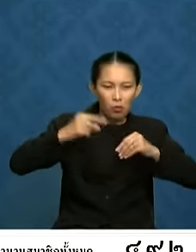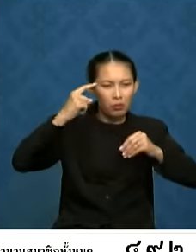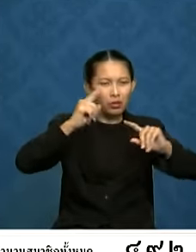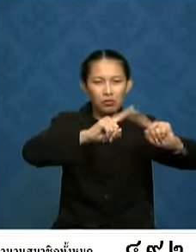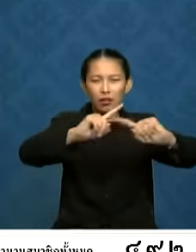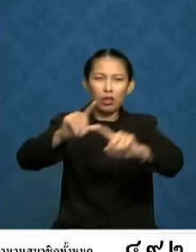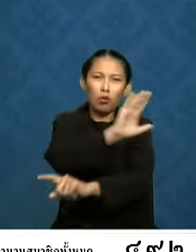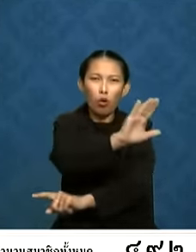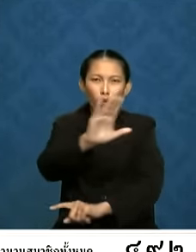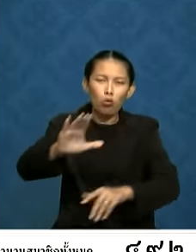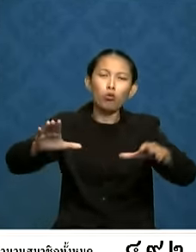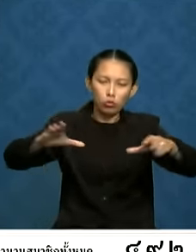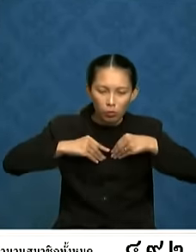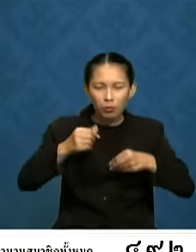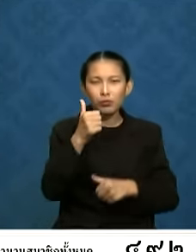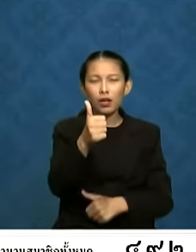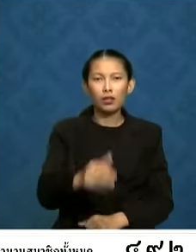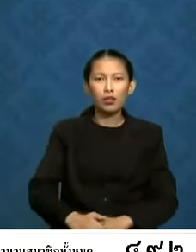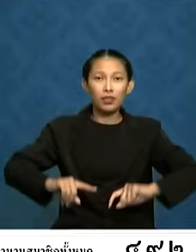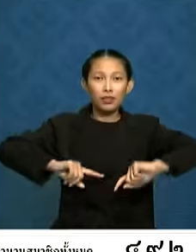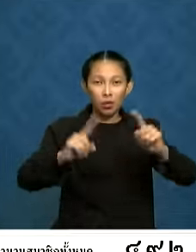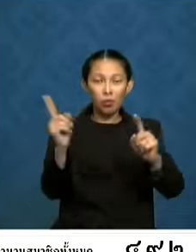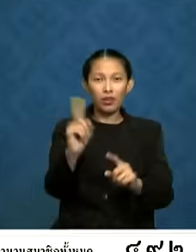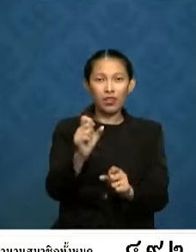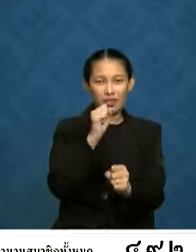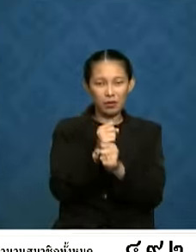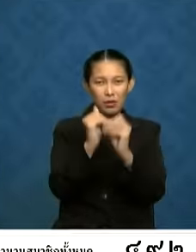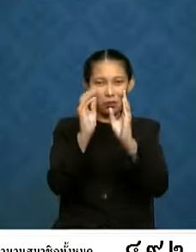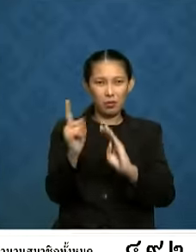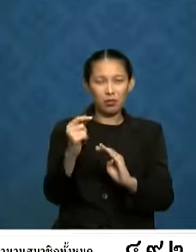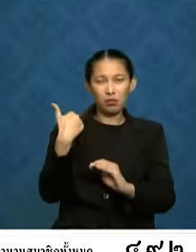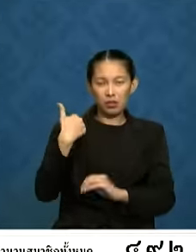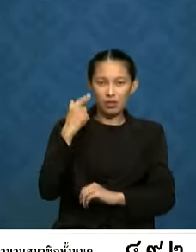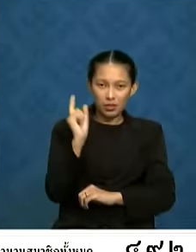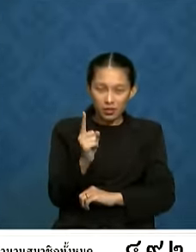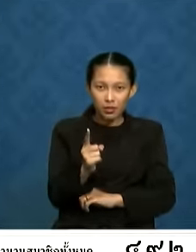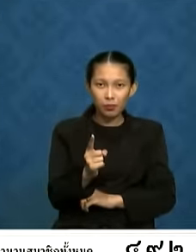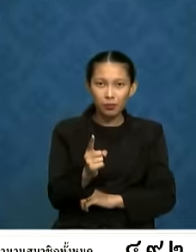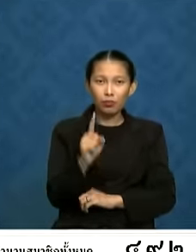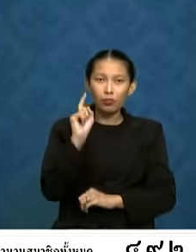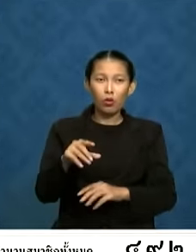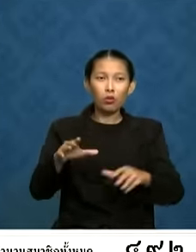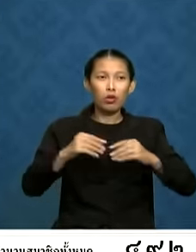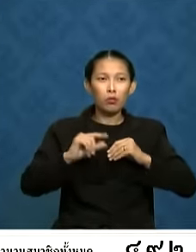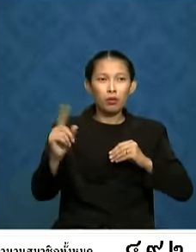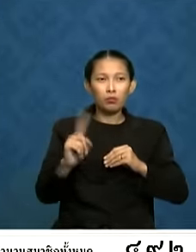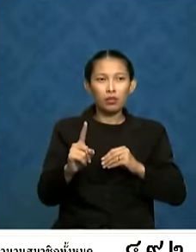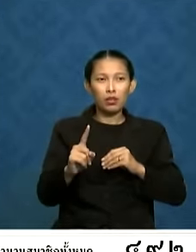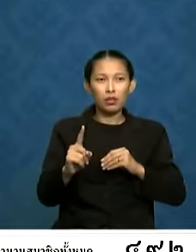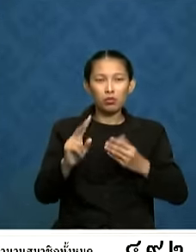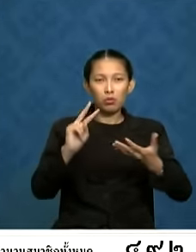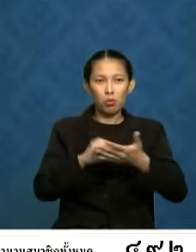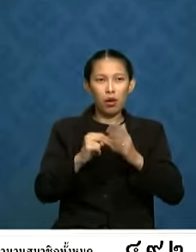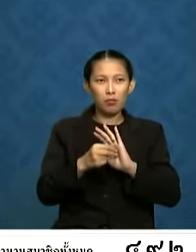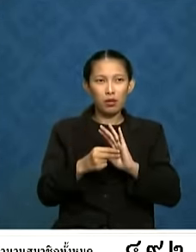ต่างของกันและกันแต่เพื่อทำให้เรื่องแบบนี้มันเกิดขึ้นจริงสิ่งที่เราต้องยอมรับก็คือเราไม่